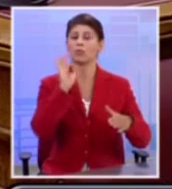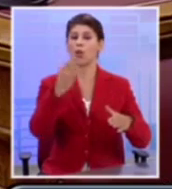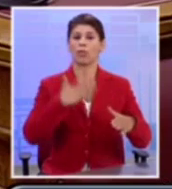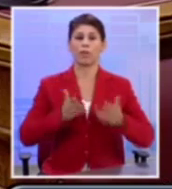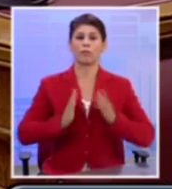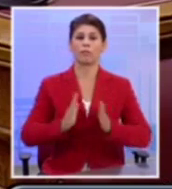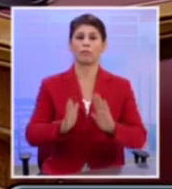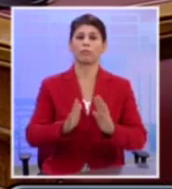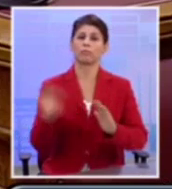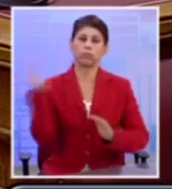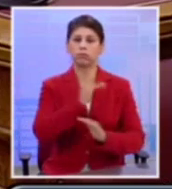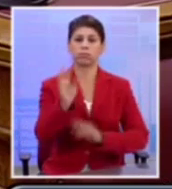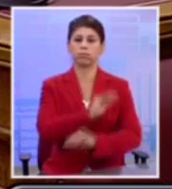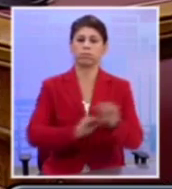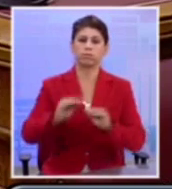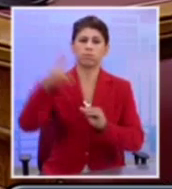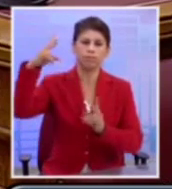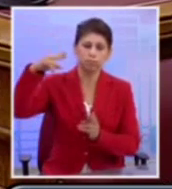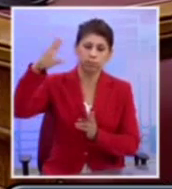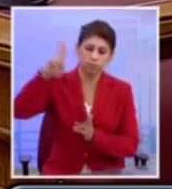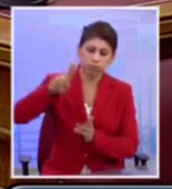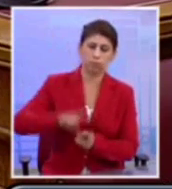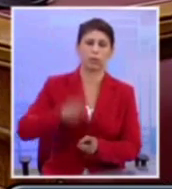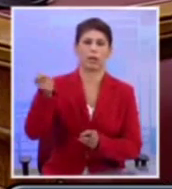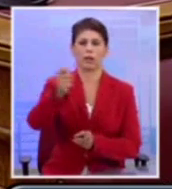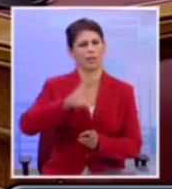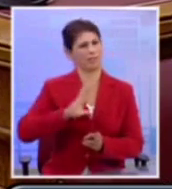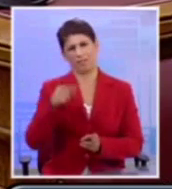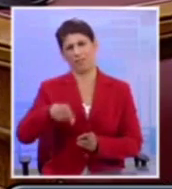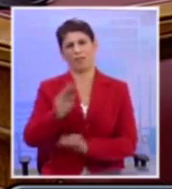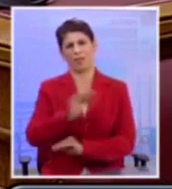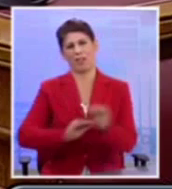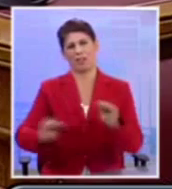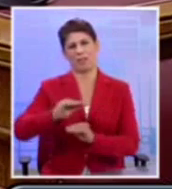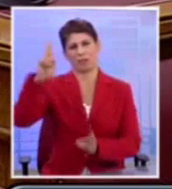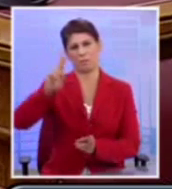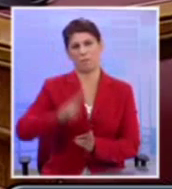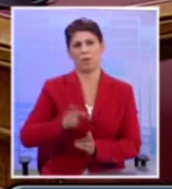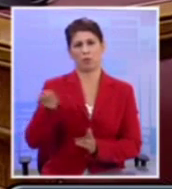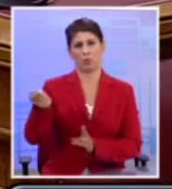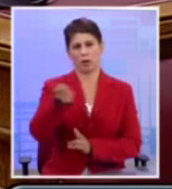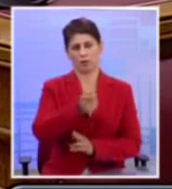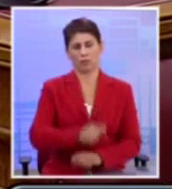μια άμεση αναδιάρθρωση του χρέους, δεν ήθελαν αυτή την αναδιάρθρωση.